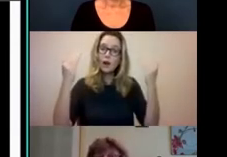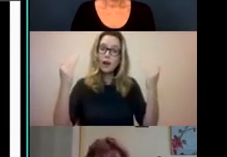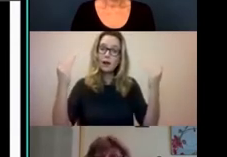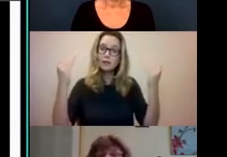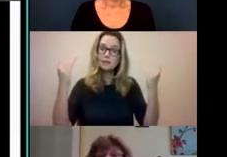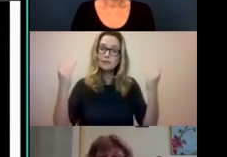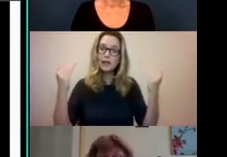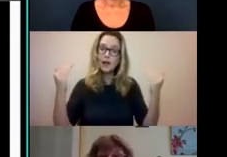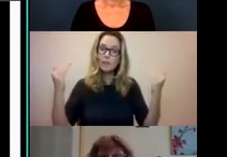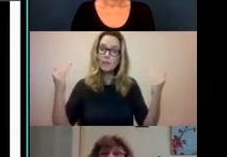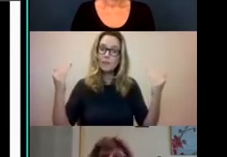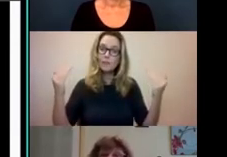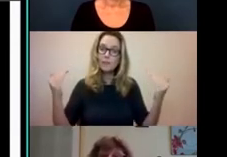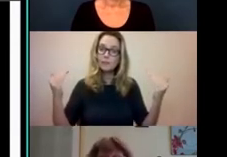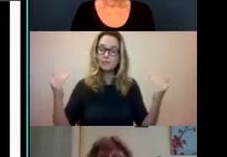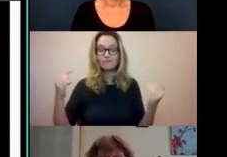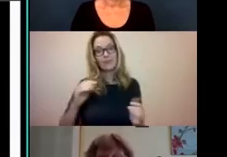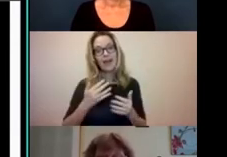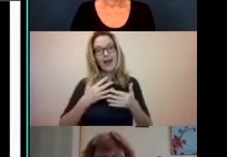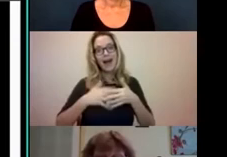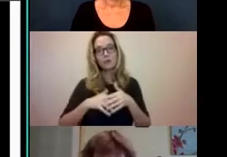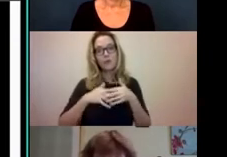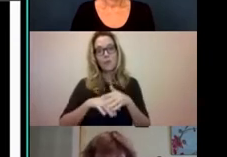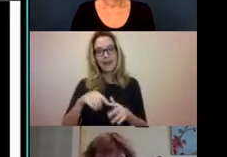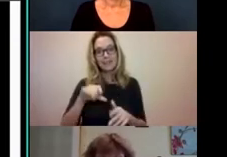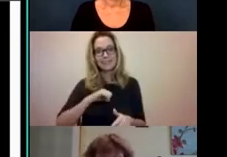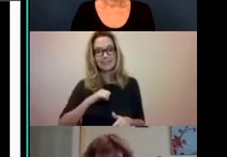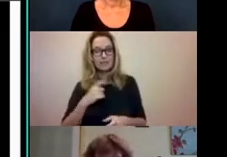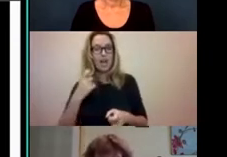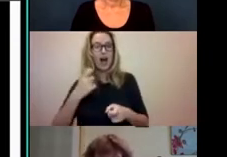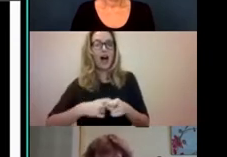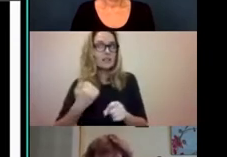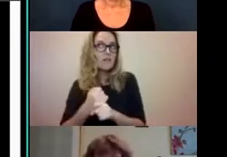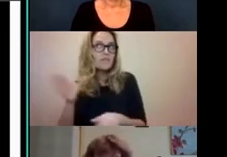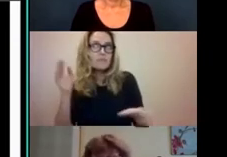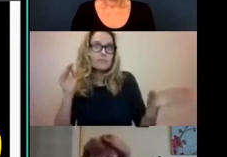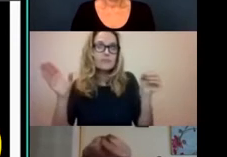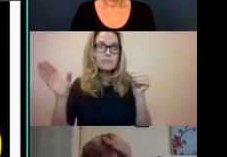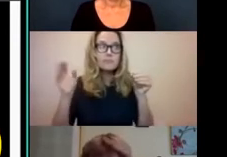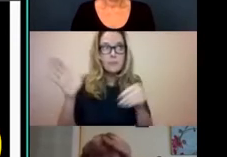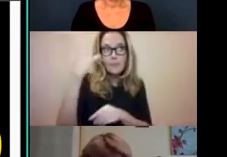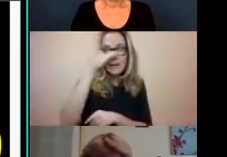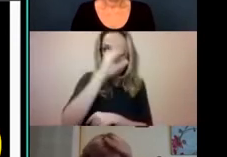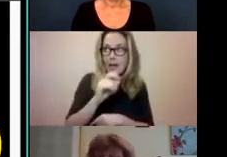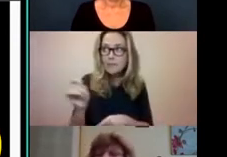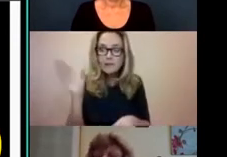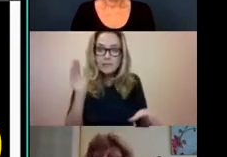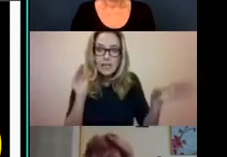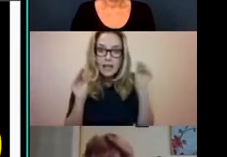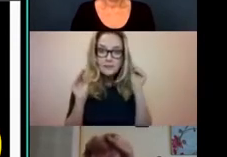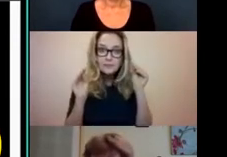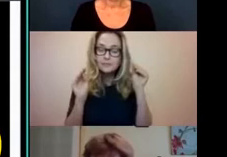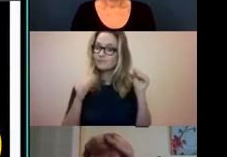zelf steeds harder werken om alles te verstaan en te begrijpen. En heb je niet in de gaten wat er met je